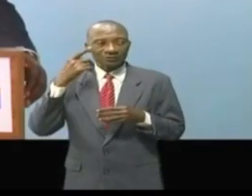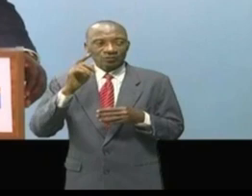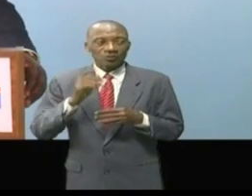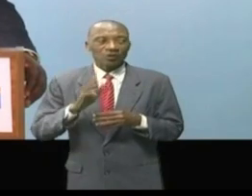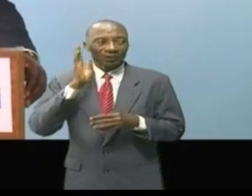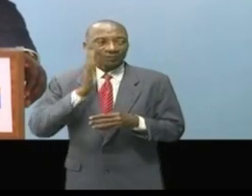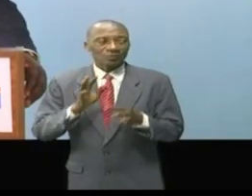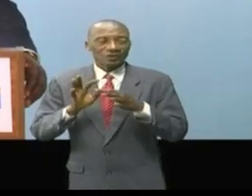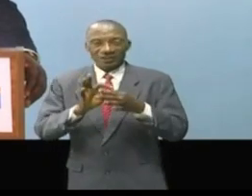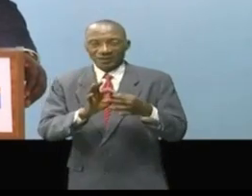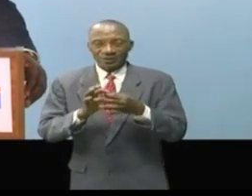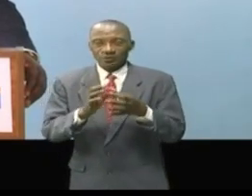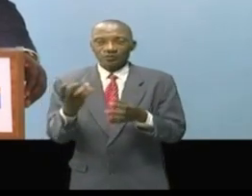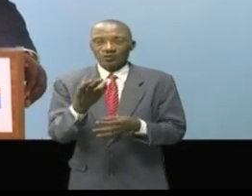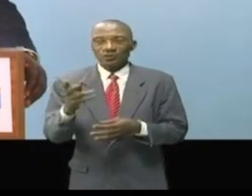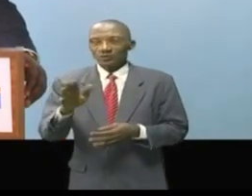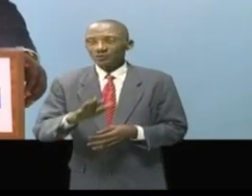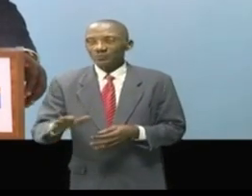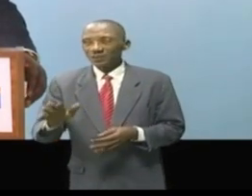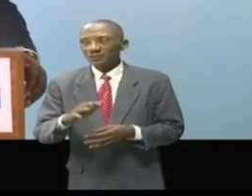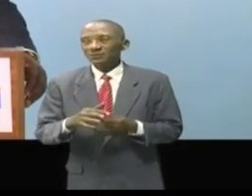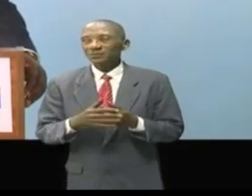président Tshisekedi.